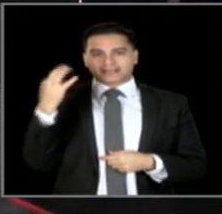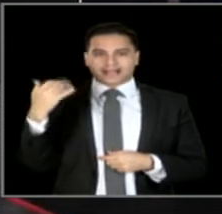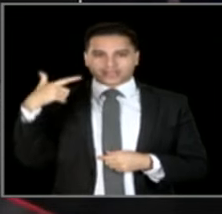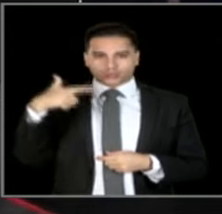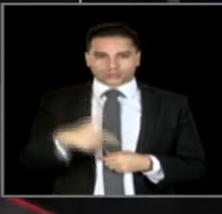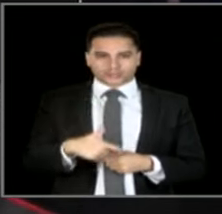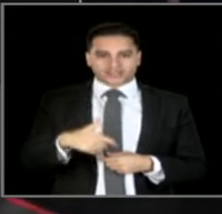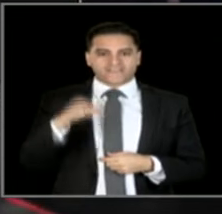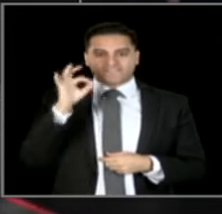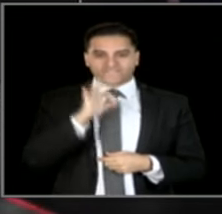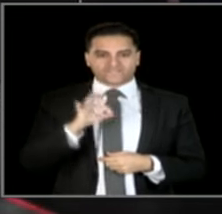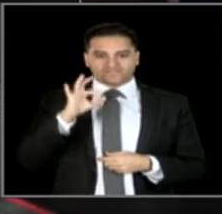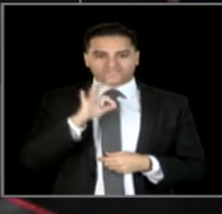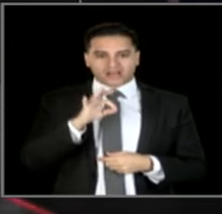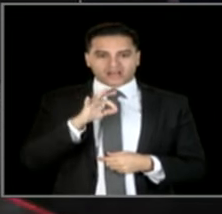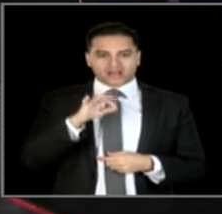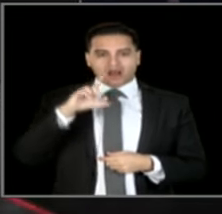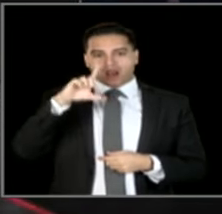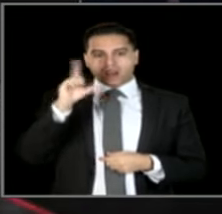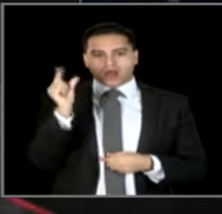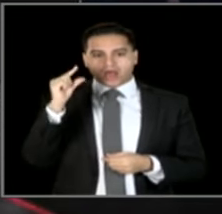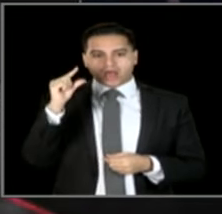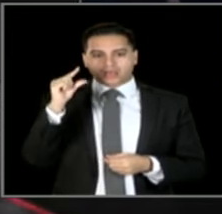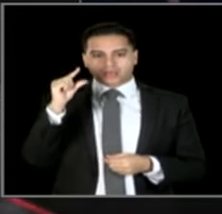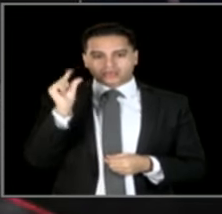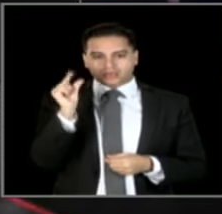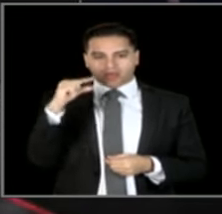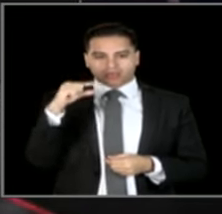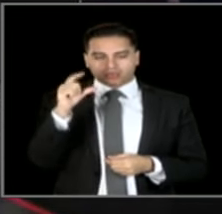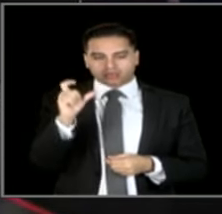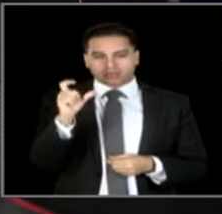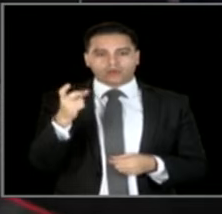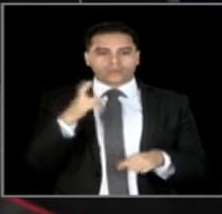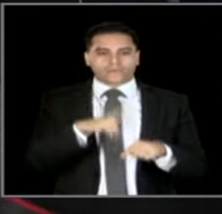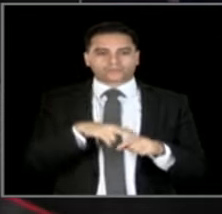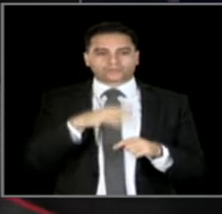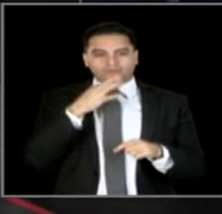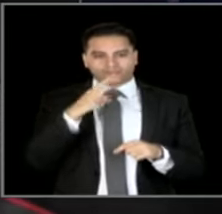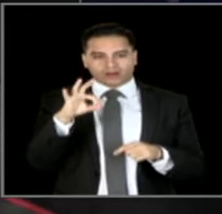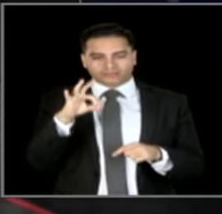1963 في لندن و 1964 في باريس.